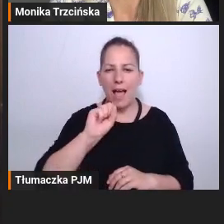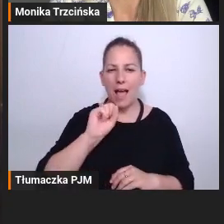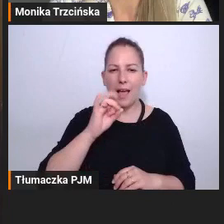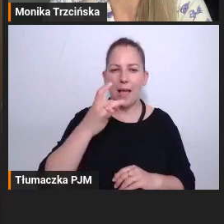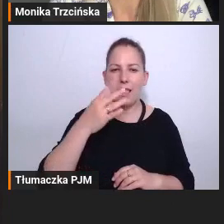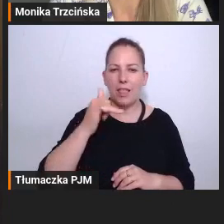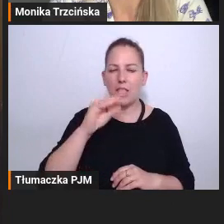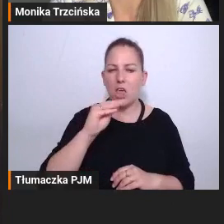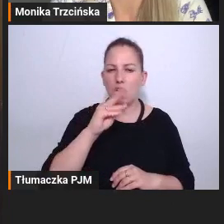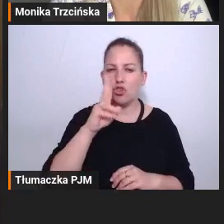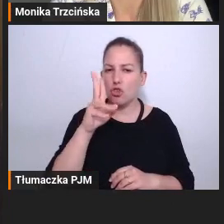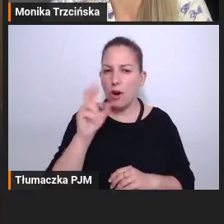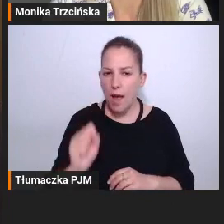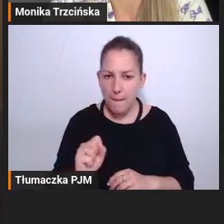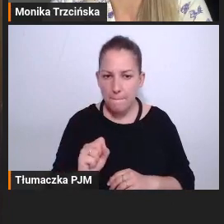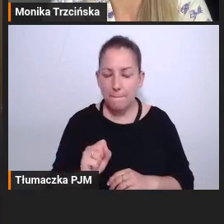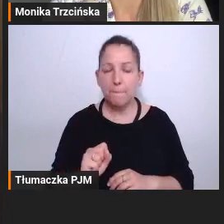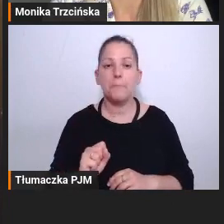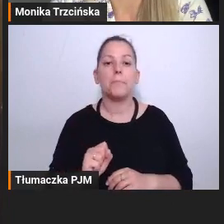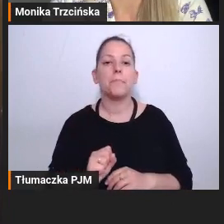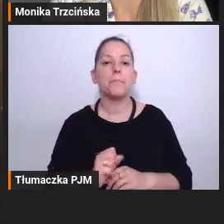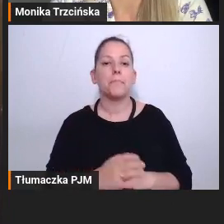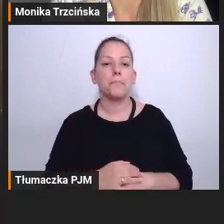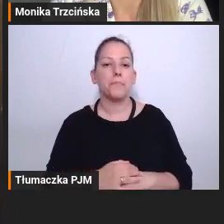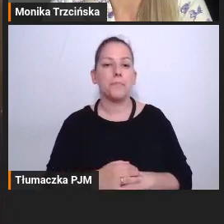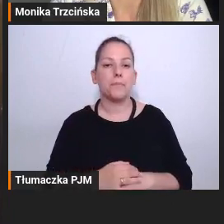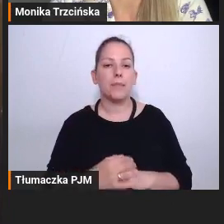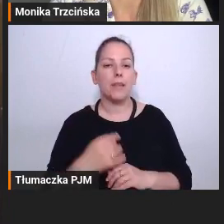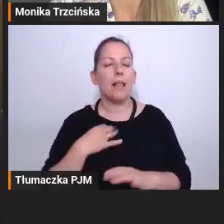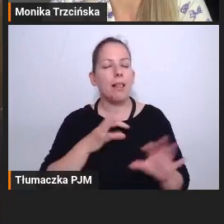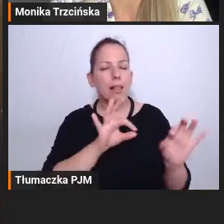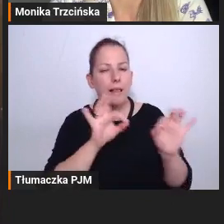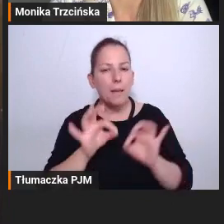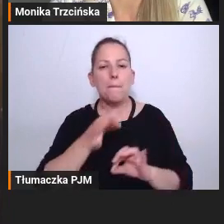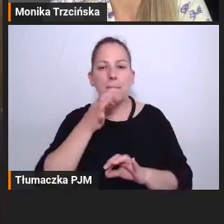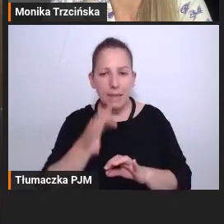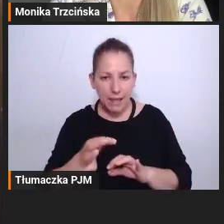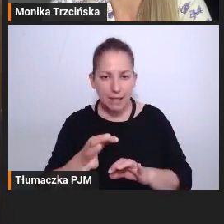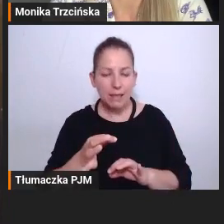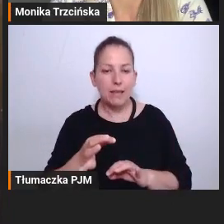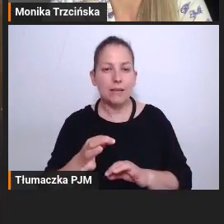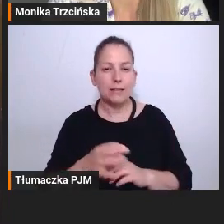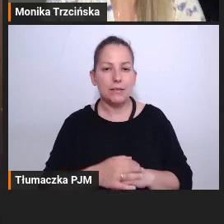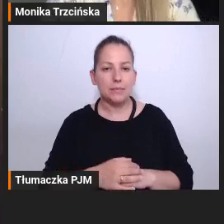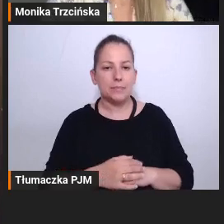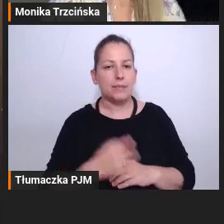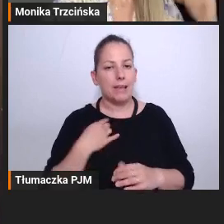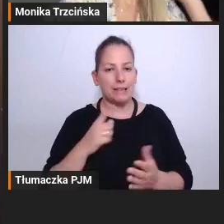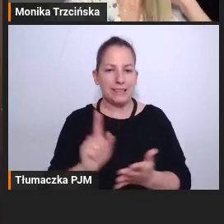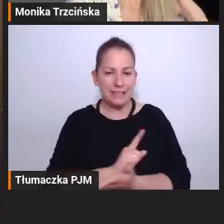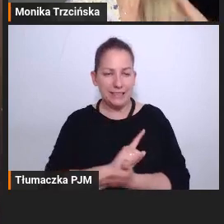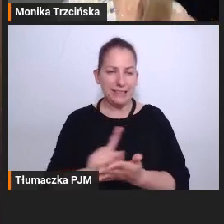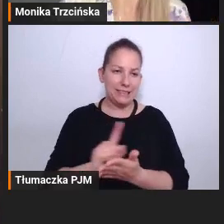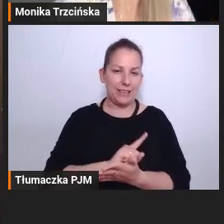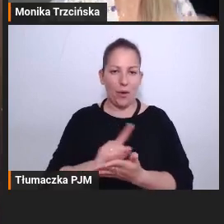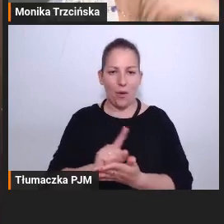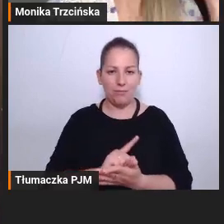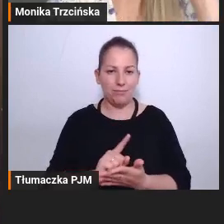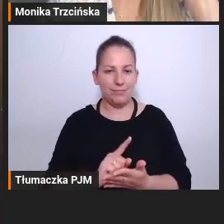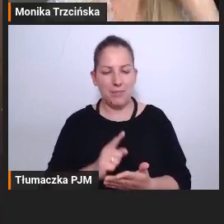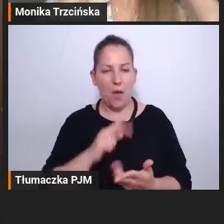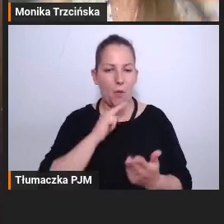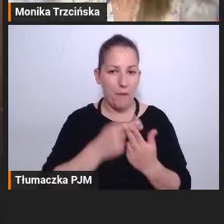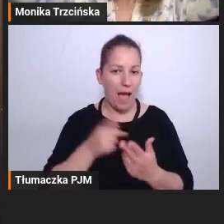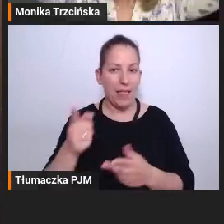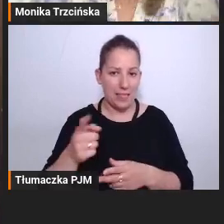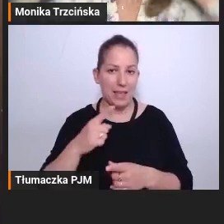Agnieszka. I pozwól, że ja wyciągnę to pytanie, je zadam i zaryzykuję sam odpowiedź, a ty